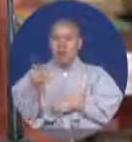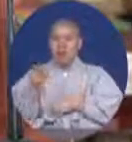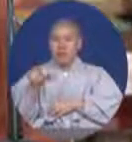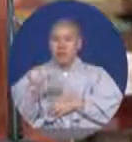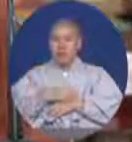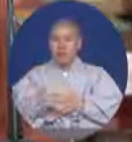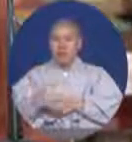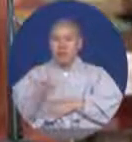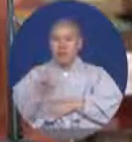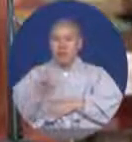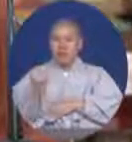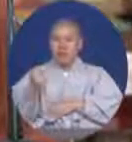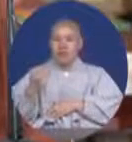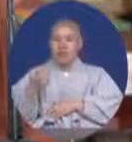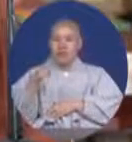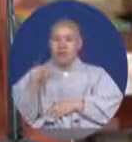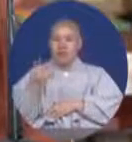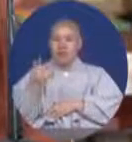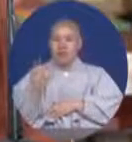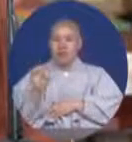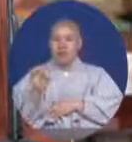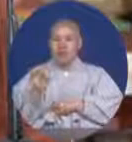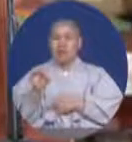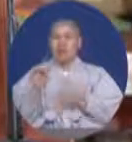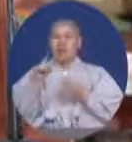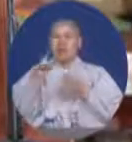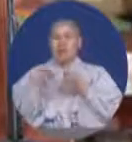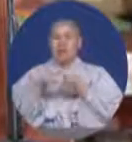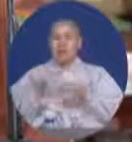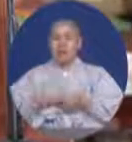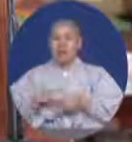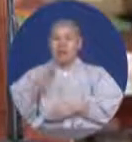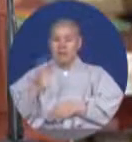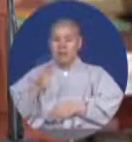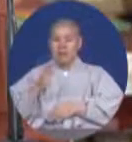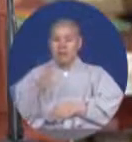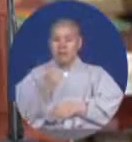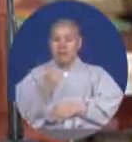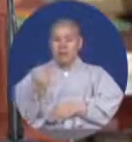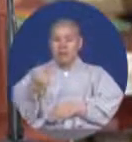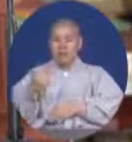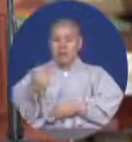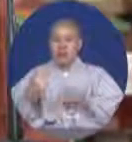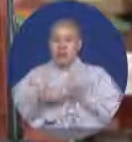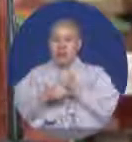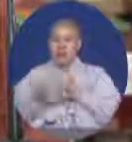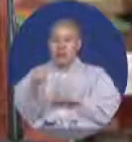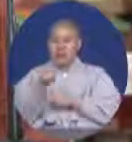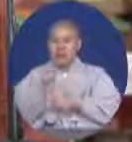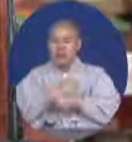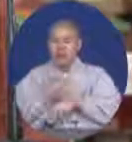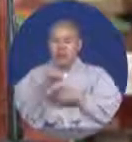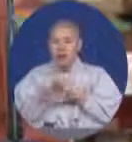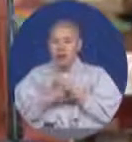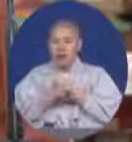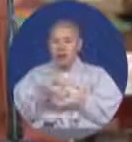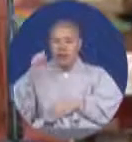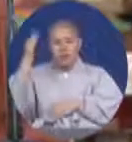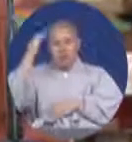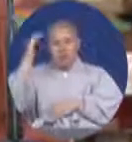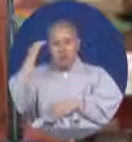몸이 환생이라는 거를 그대로 한 거예요. 그 환이라는 게 뭐냐? 우리나라에는 환이라는 말을 잘 안